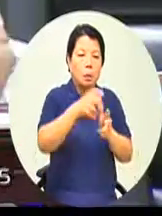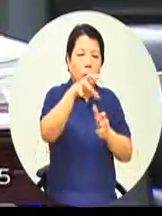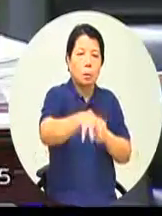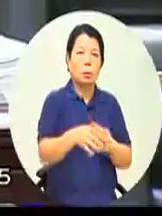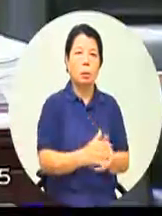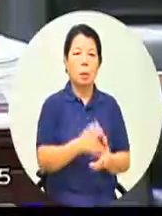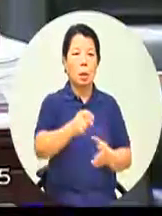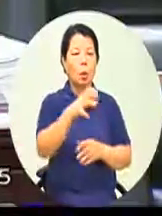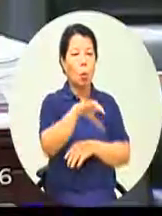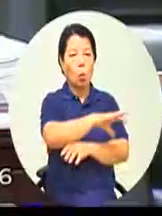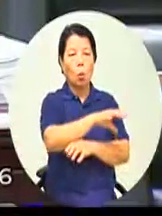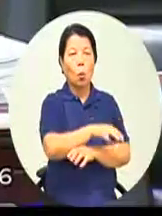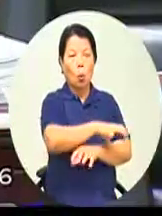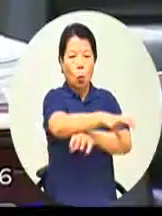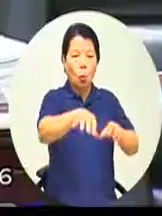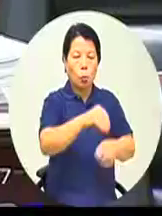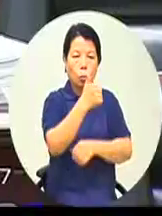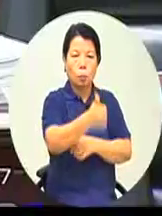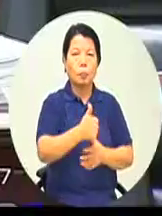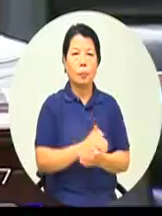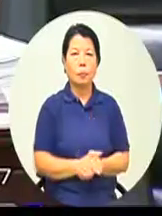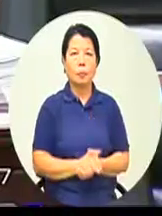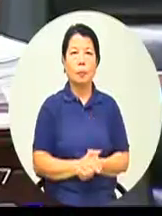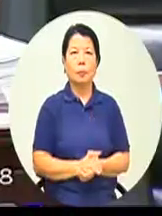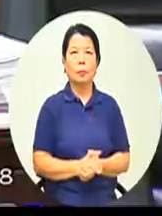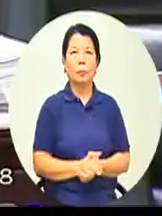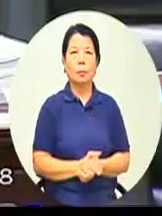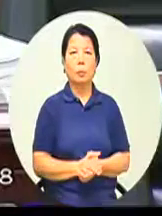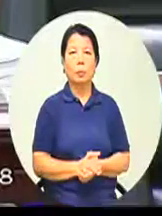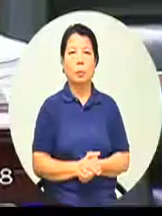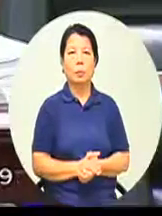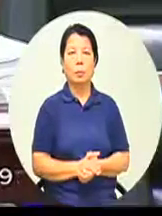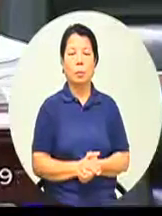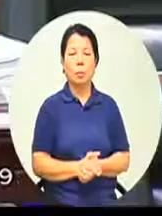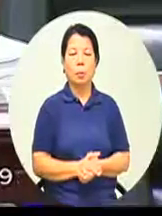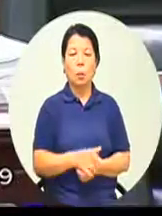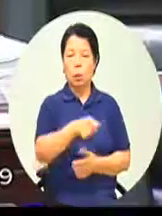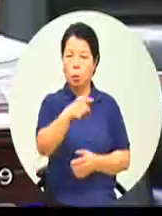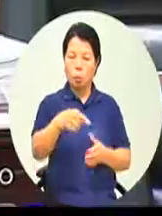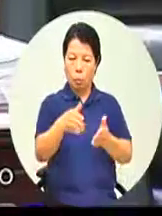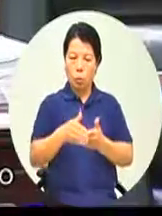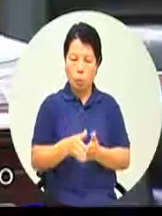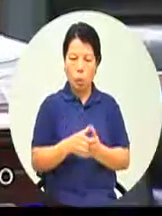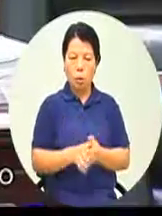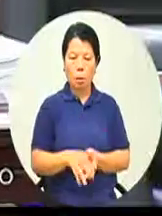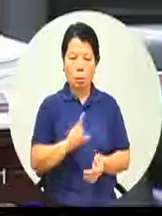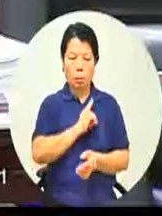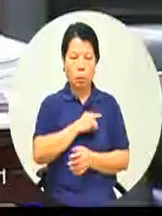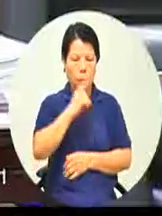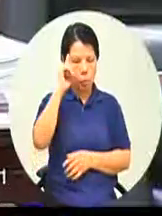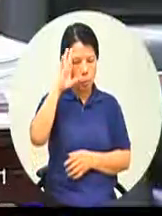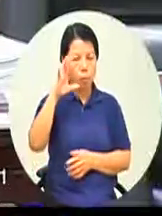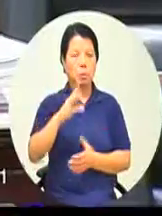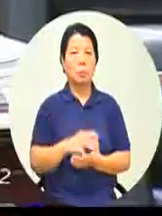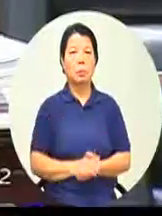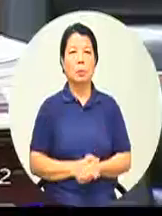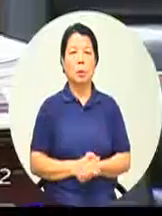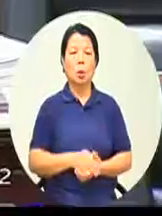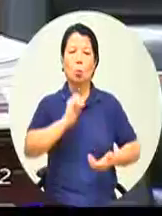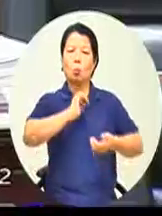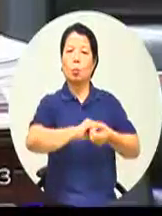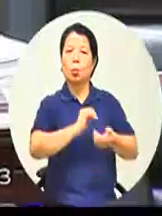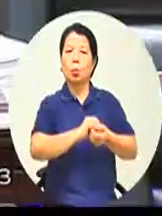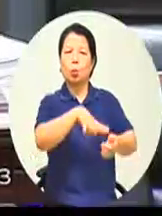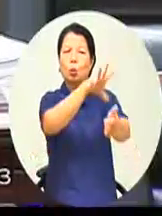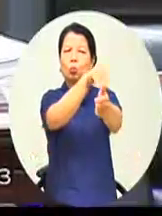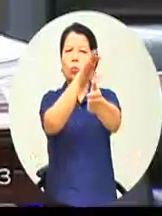遐好，为什么我会讲安尼？这个所以咱会当先去创立咱家己思维，无一定爱